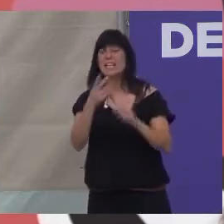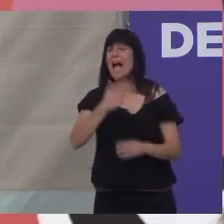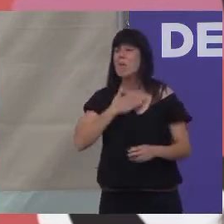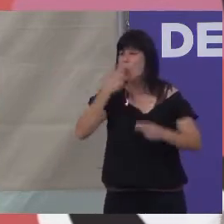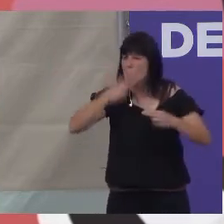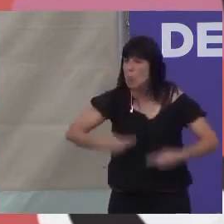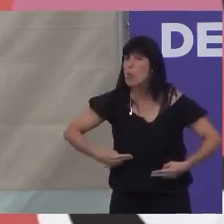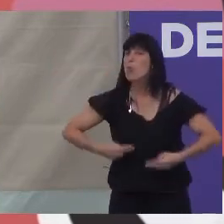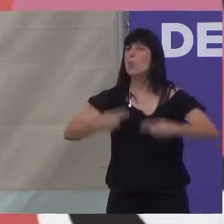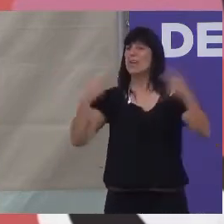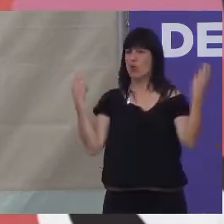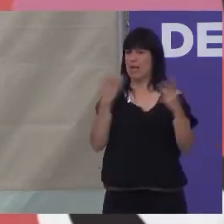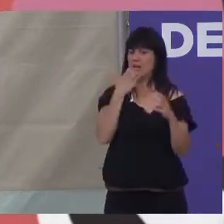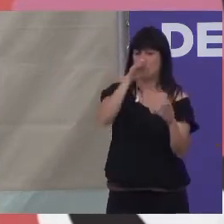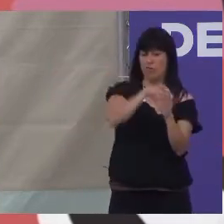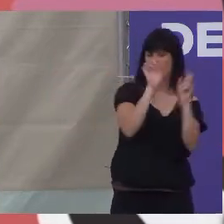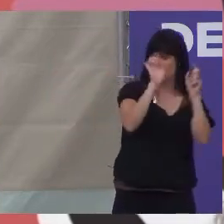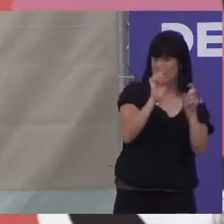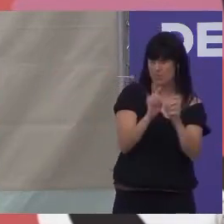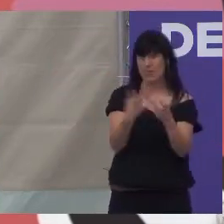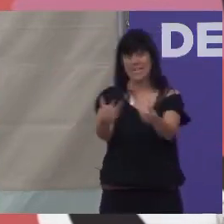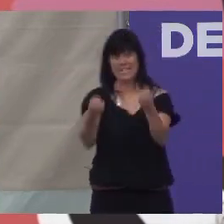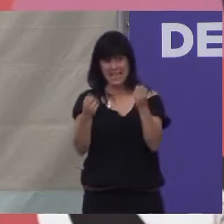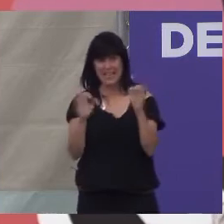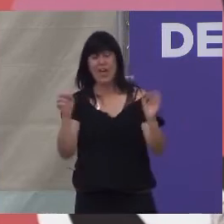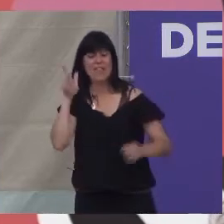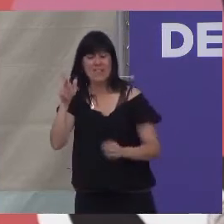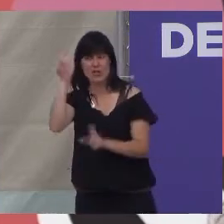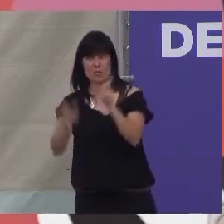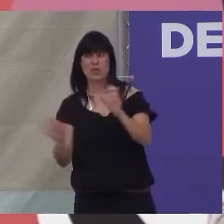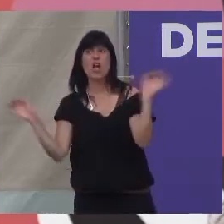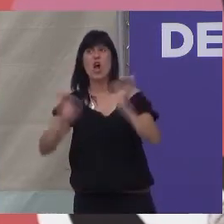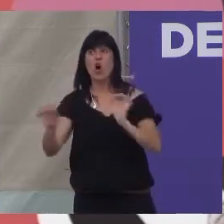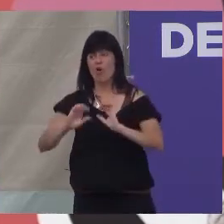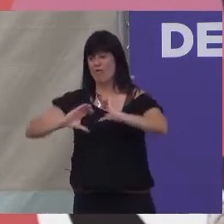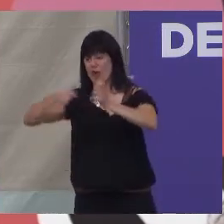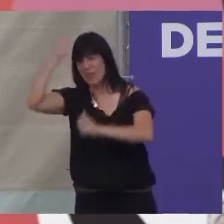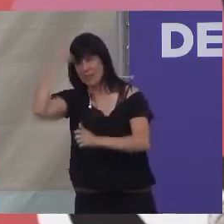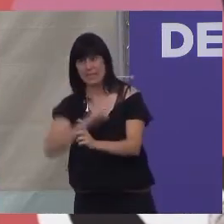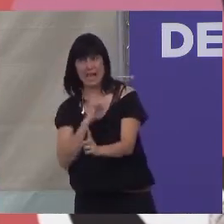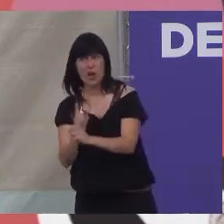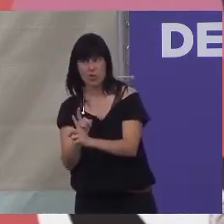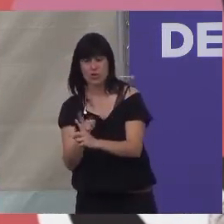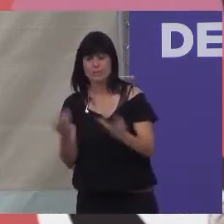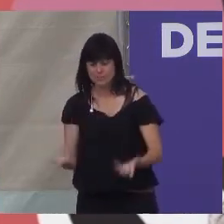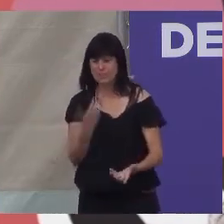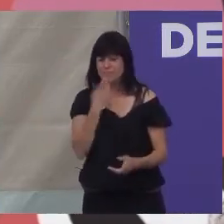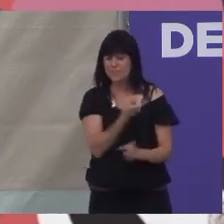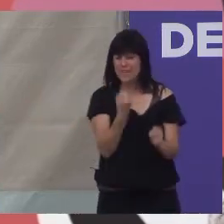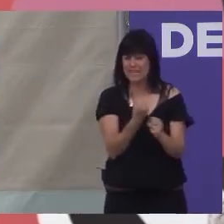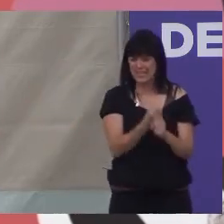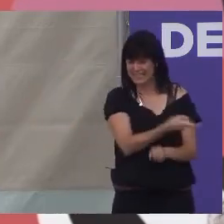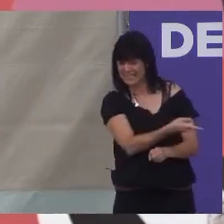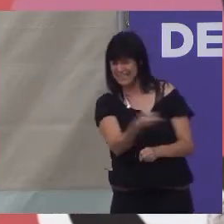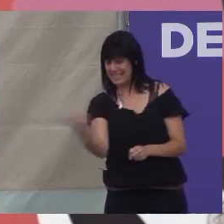totes, des de l'escola a la sanitat, del dret de les persones o contra la violència masclista. Per a fer possible aquest treball,